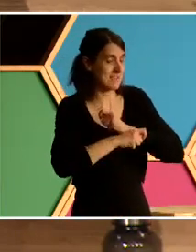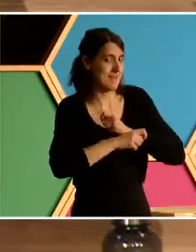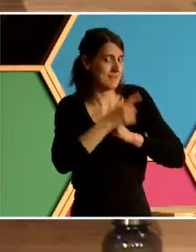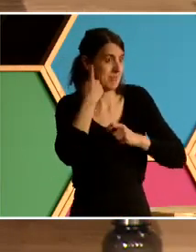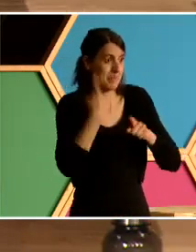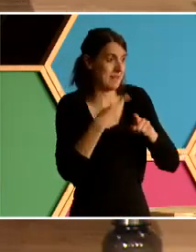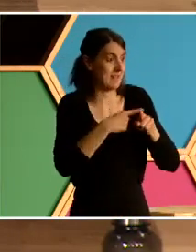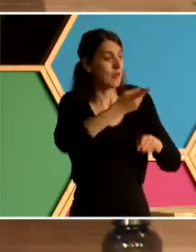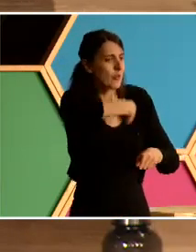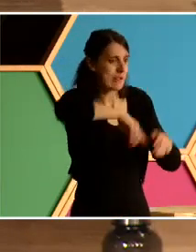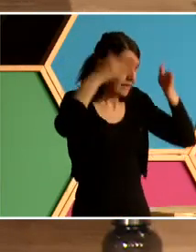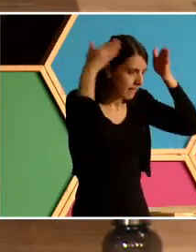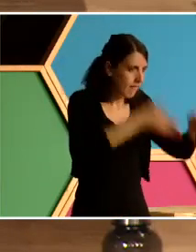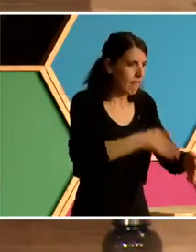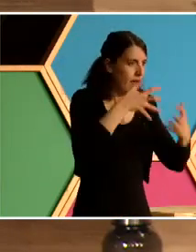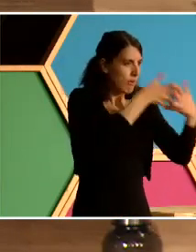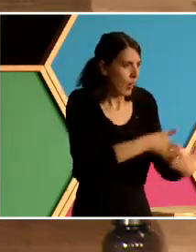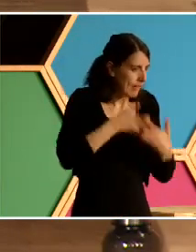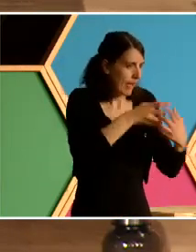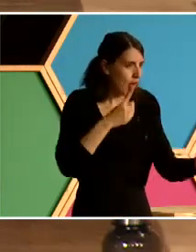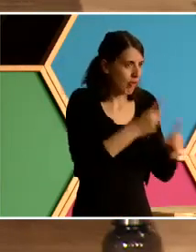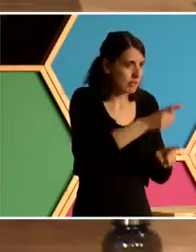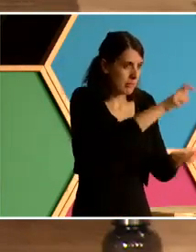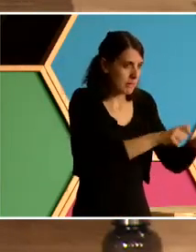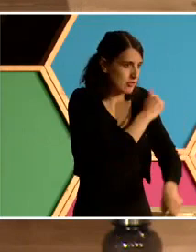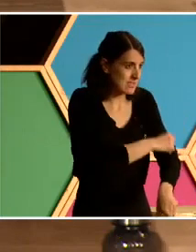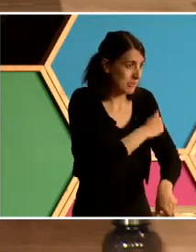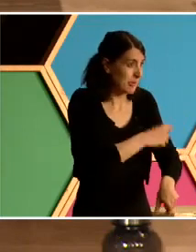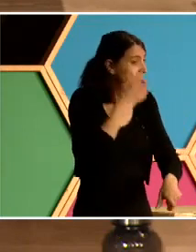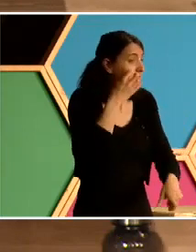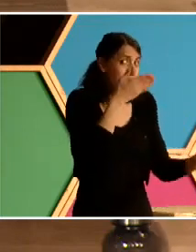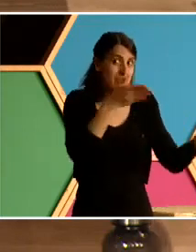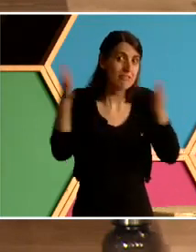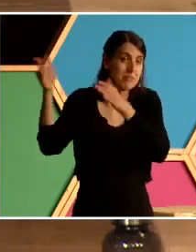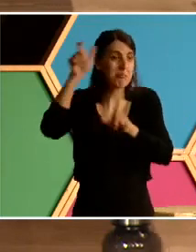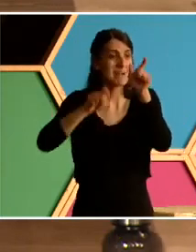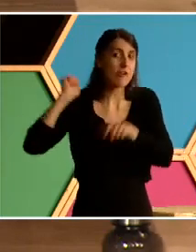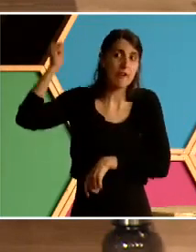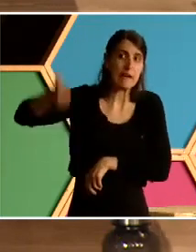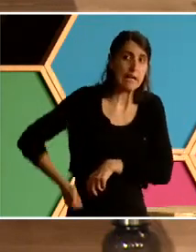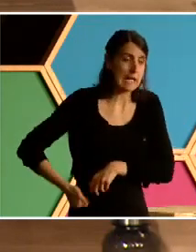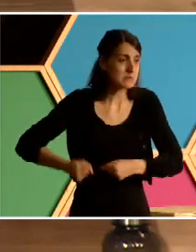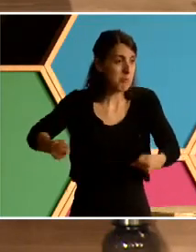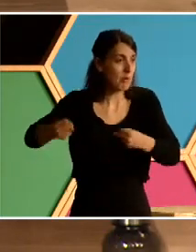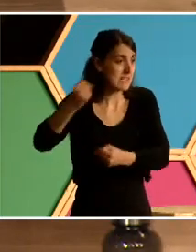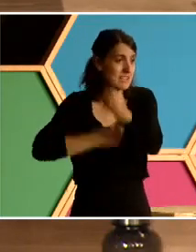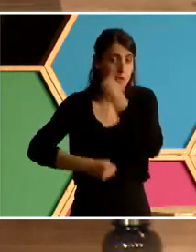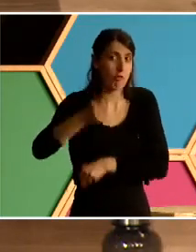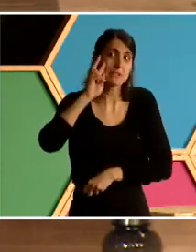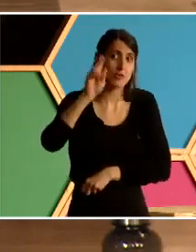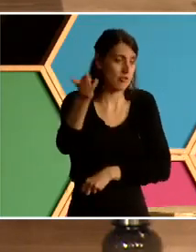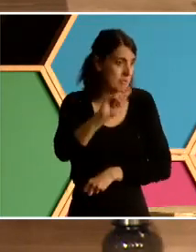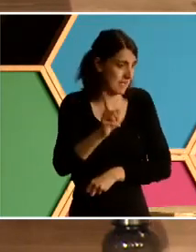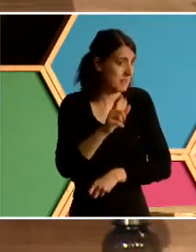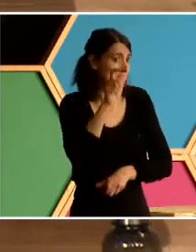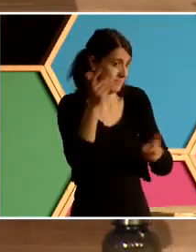les responsabilitats de la crisi que vam viure, que són els poders econòmics, que són les nostres èlits, aquests lobbies que defensa el